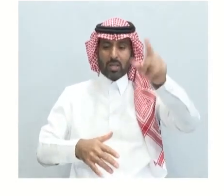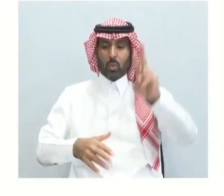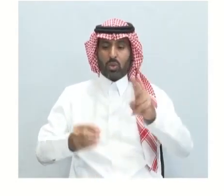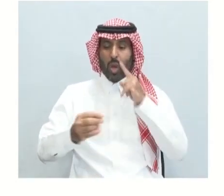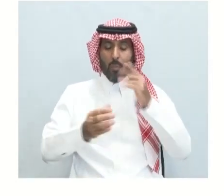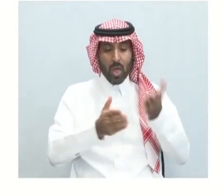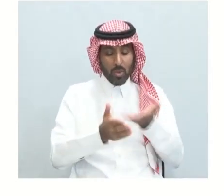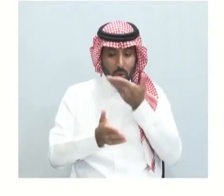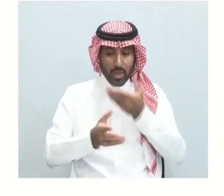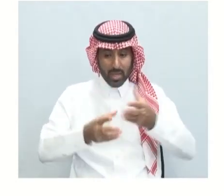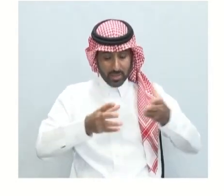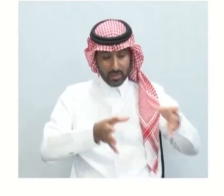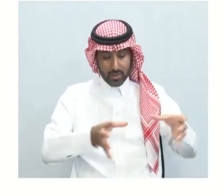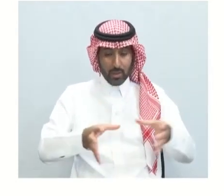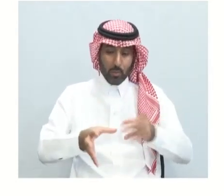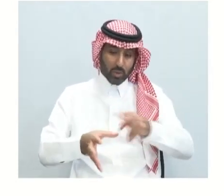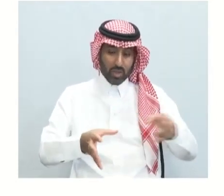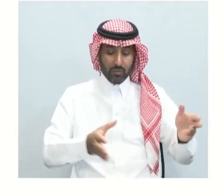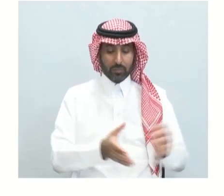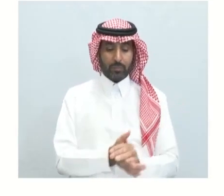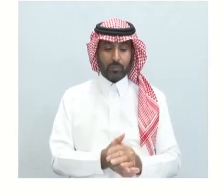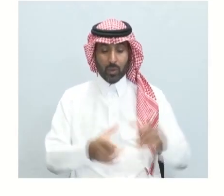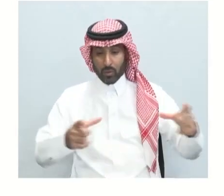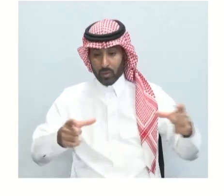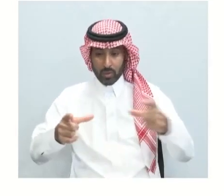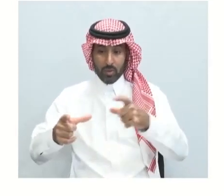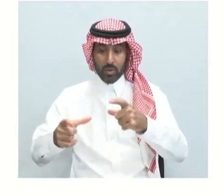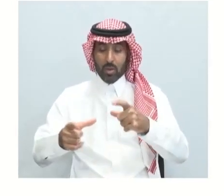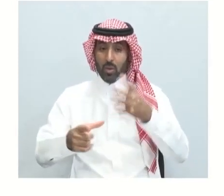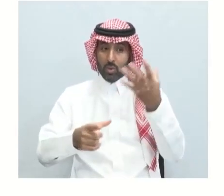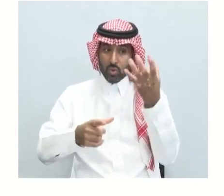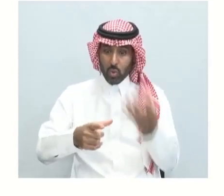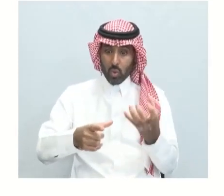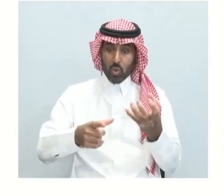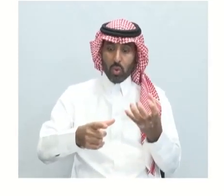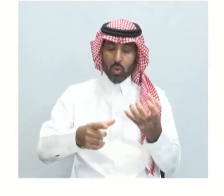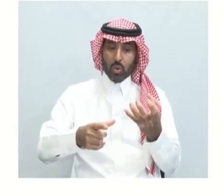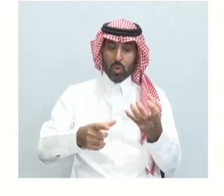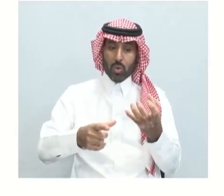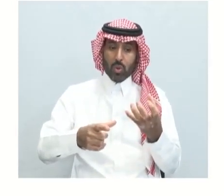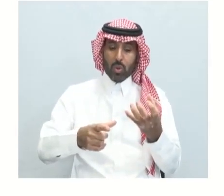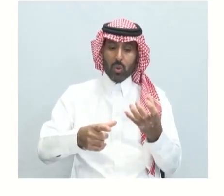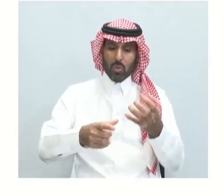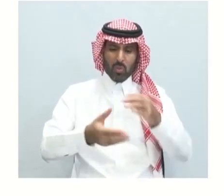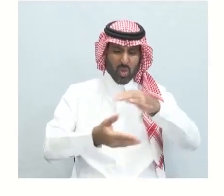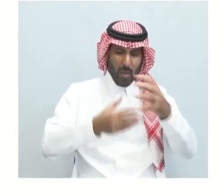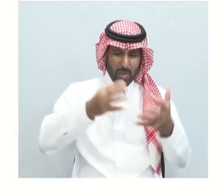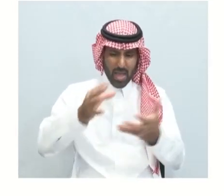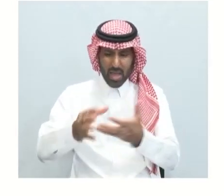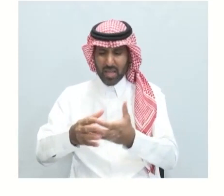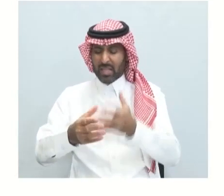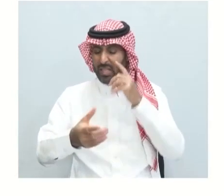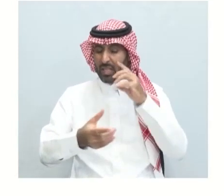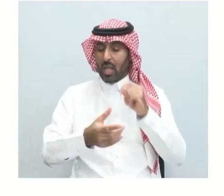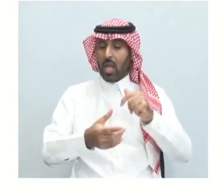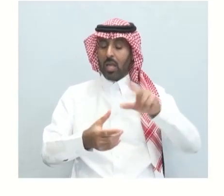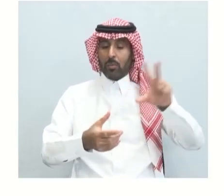احواض الترسيب المختلفه وكذلك صخور عباره عن مدملكات اي بمعنى كنجل